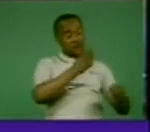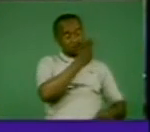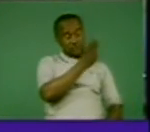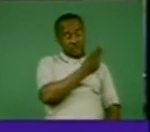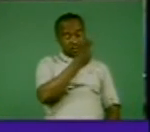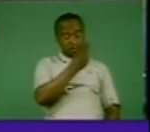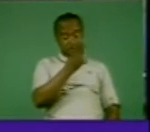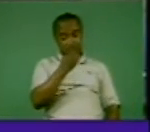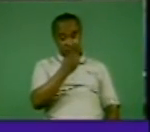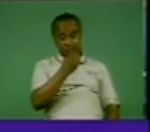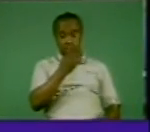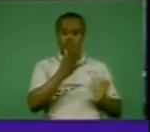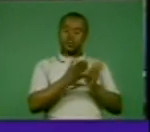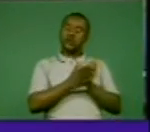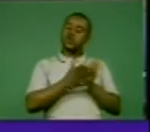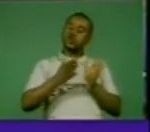hadi